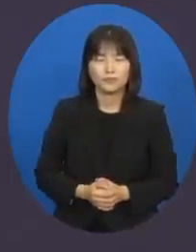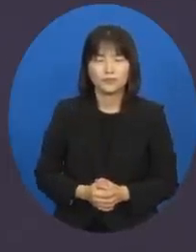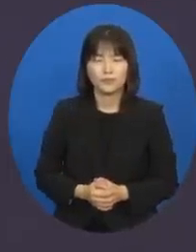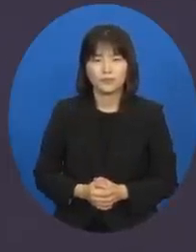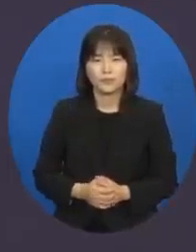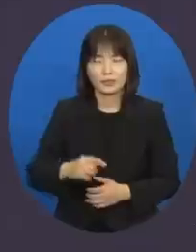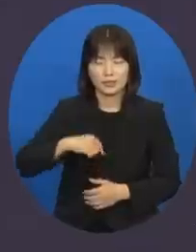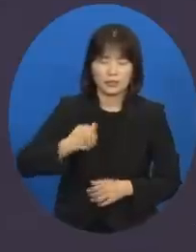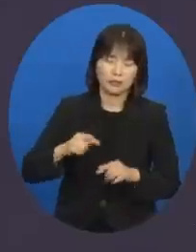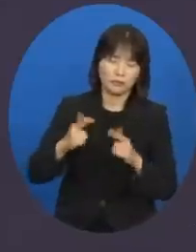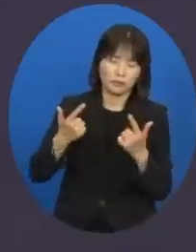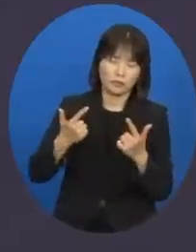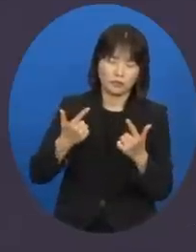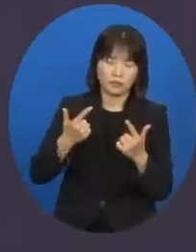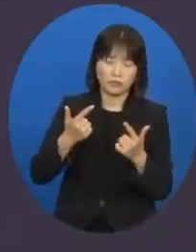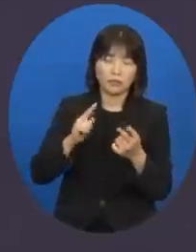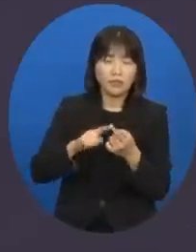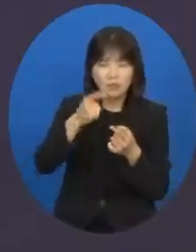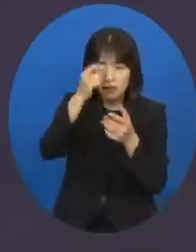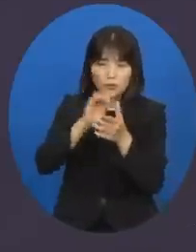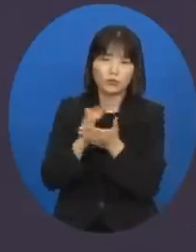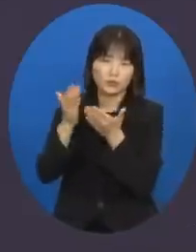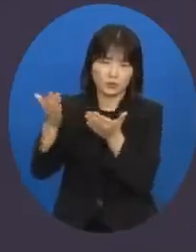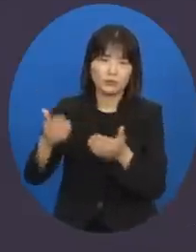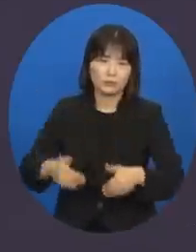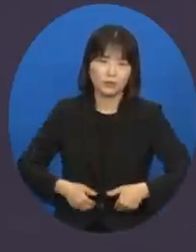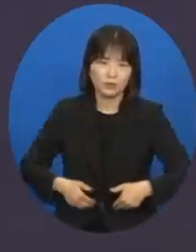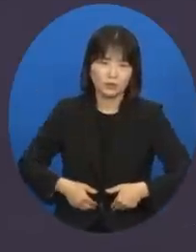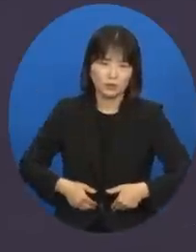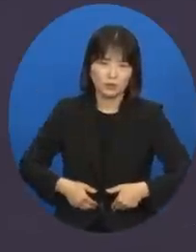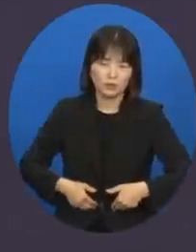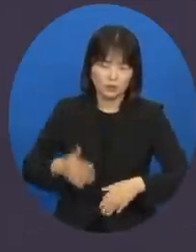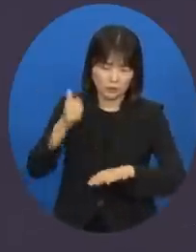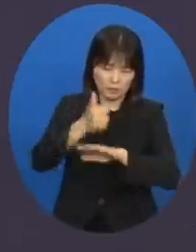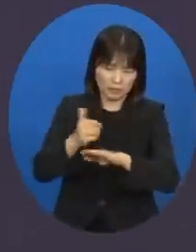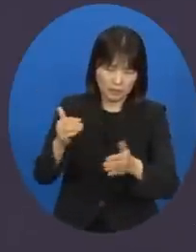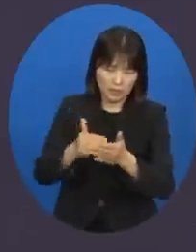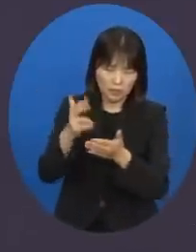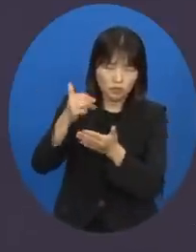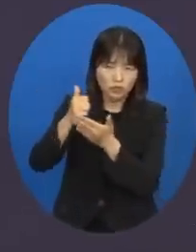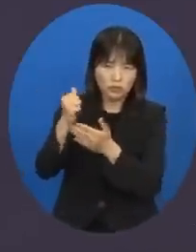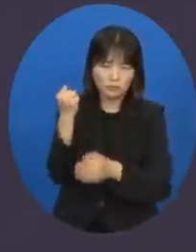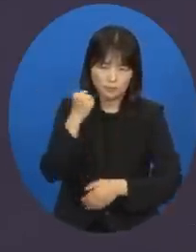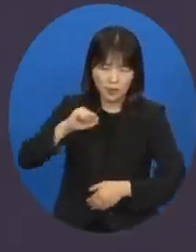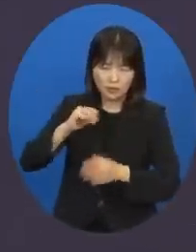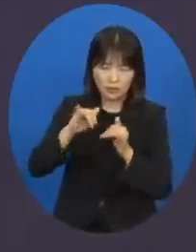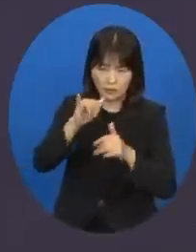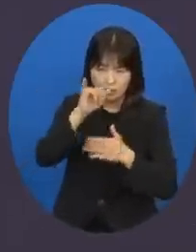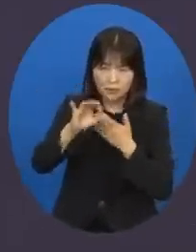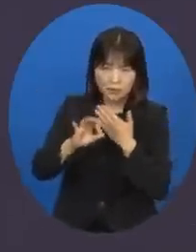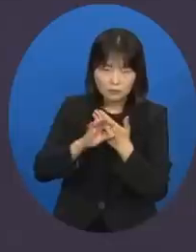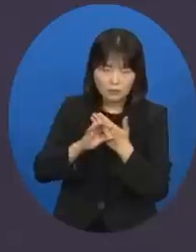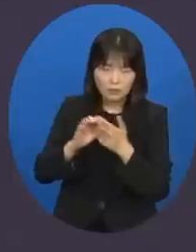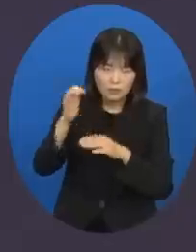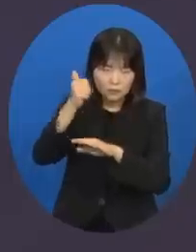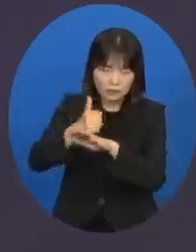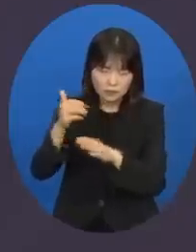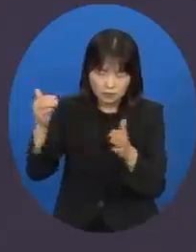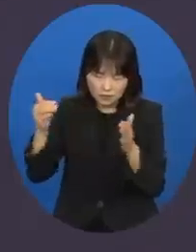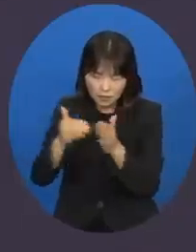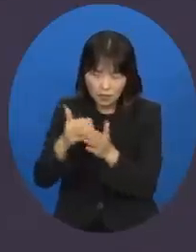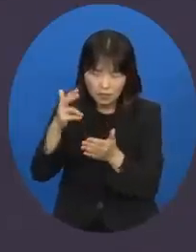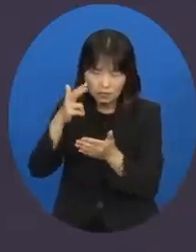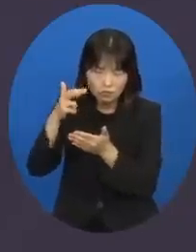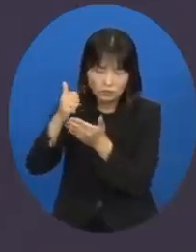자기 부인의 기도죠. 끝까지 예수님을 거역한 자가 된 사람이 있다면 끝까지 예수님께 기억된 자가 있습니다.